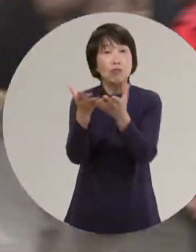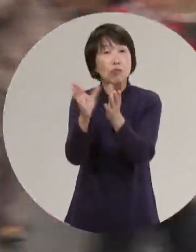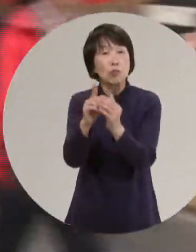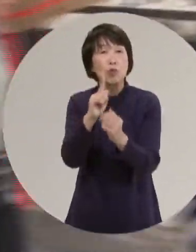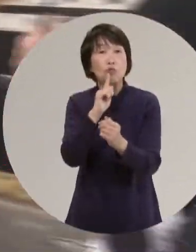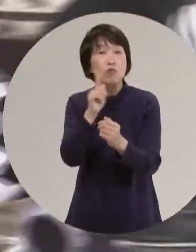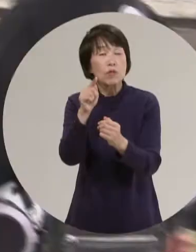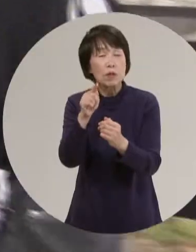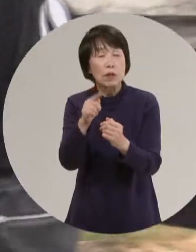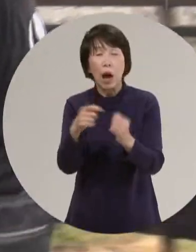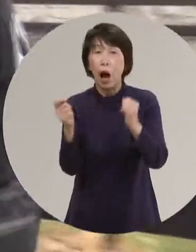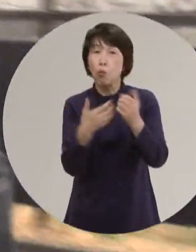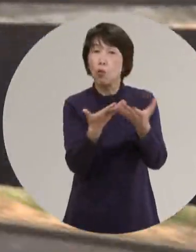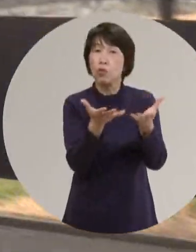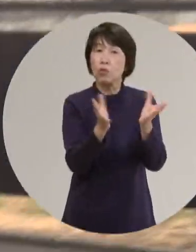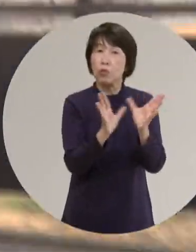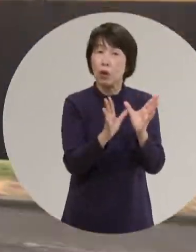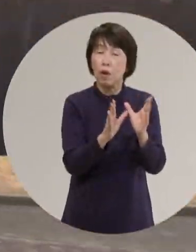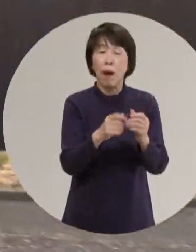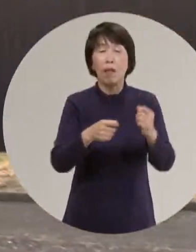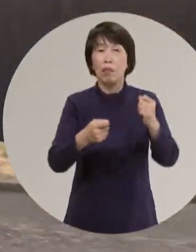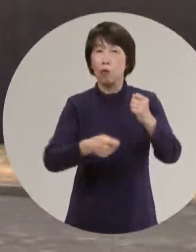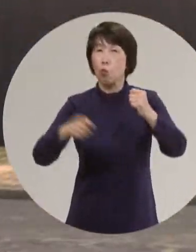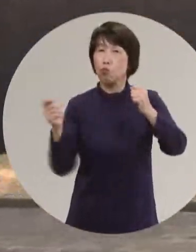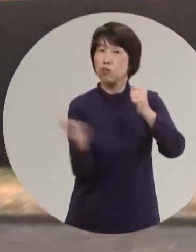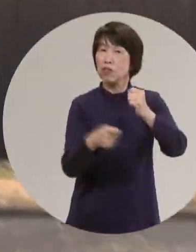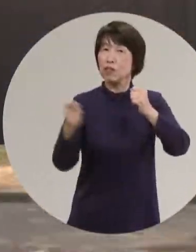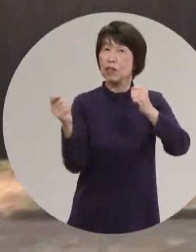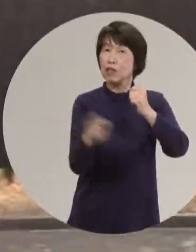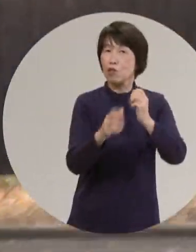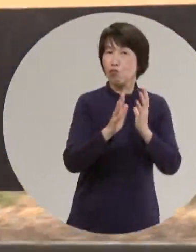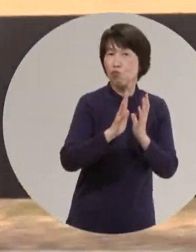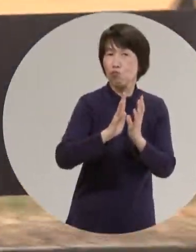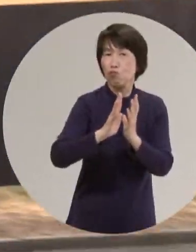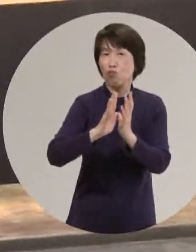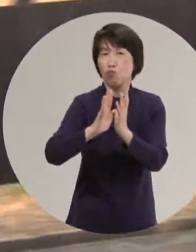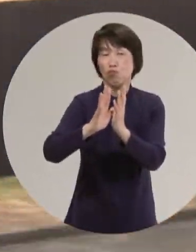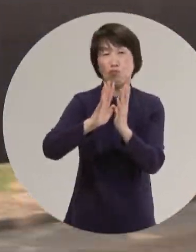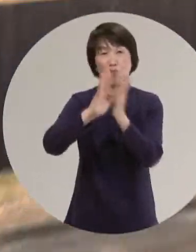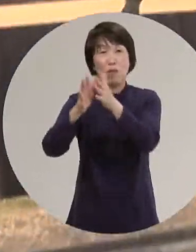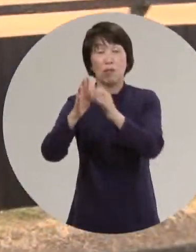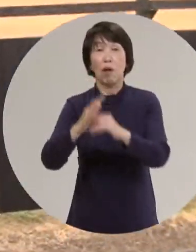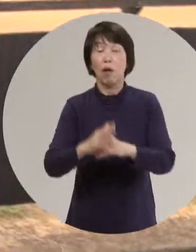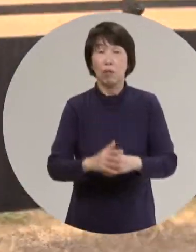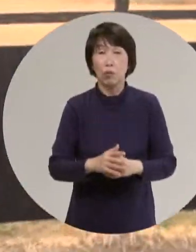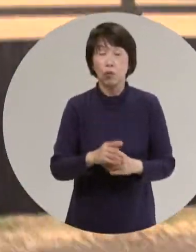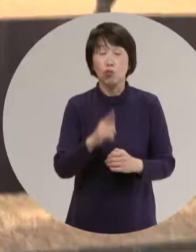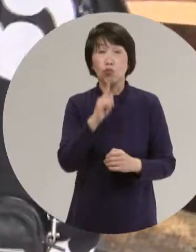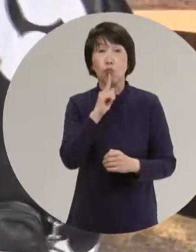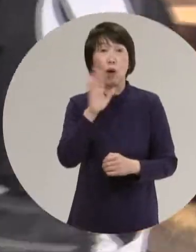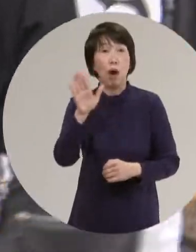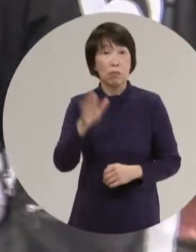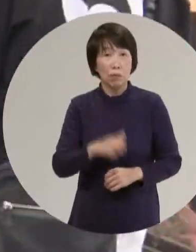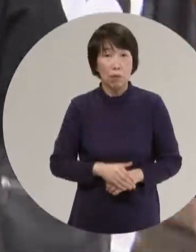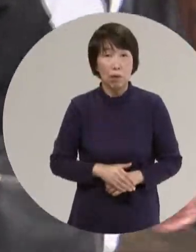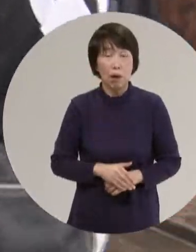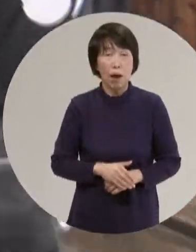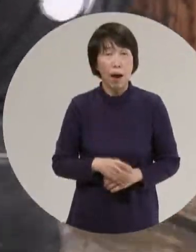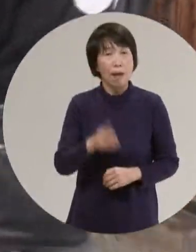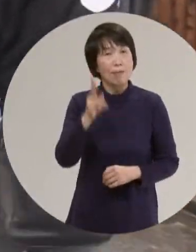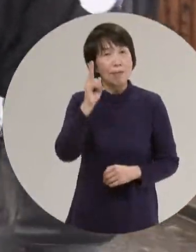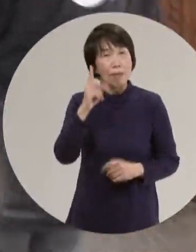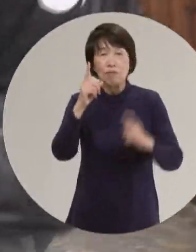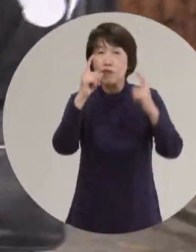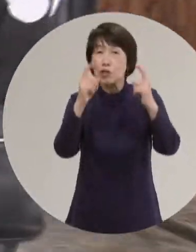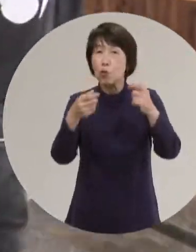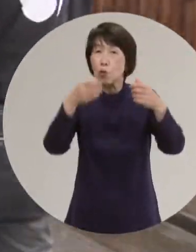の中に赤穂の者太鼓を打ちながら打ち入ってきたという証言が実はあるんです。 裏門は木土